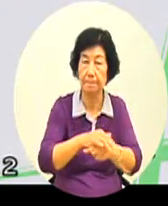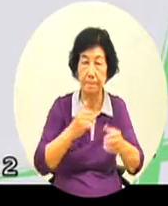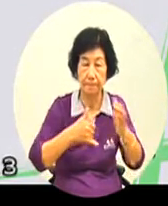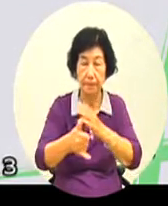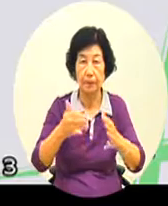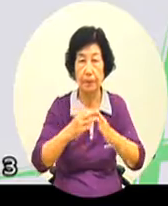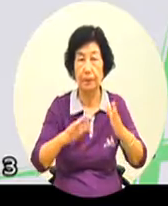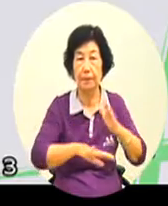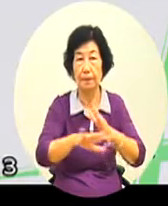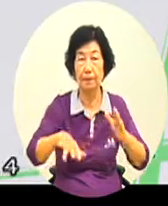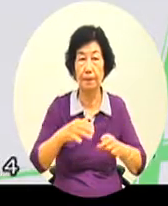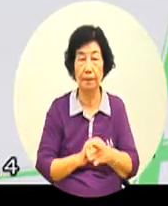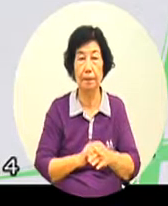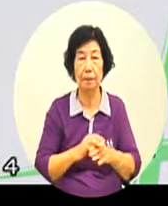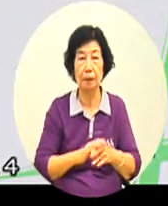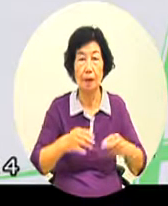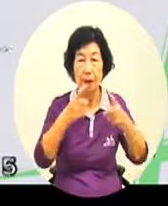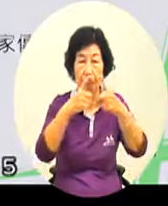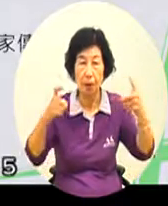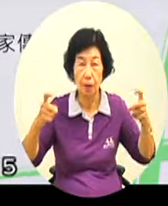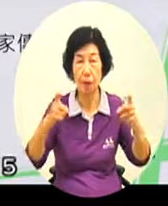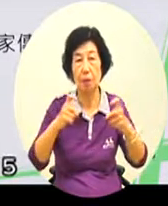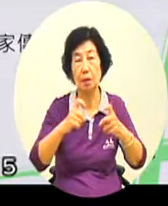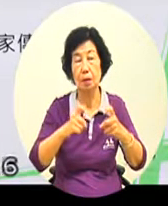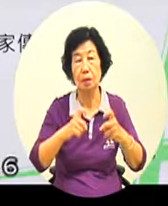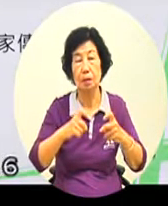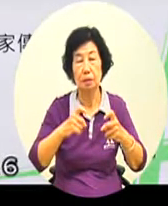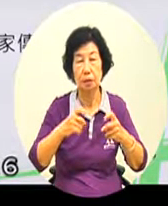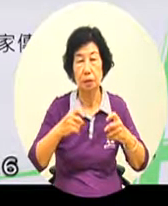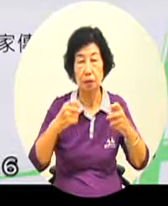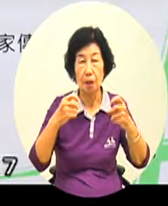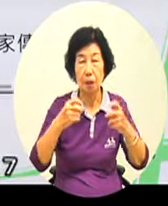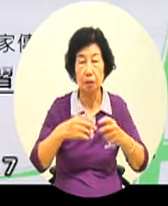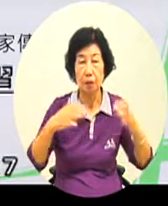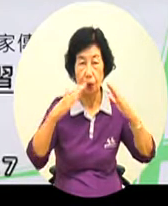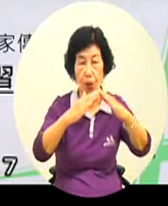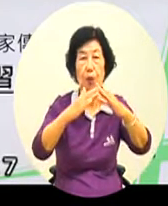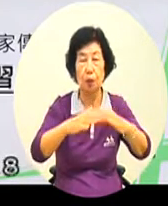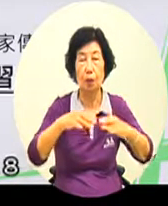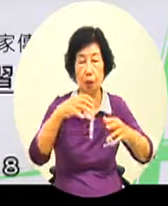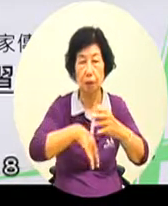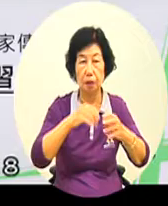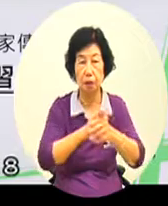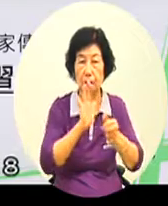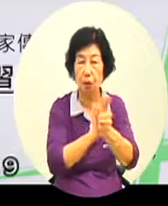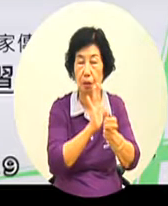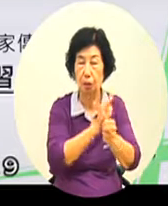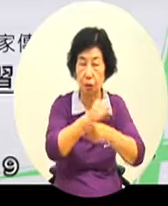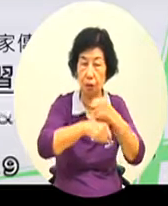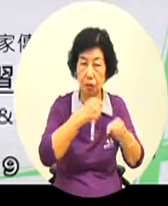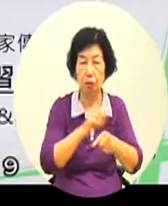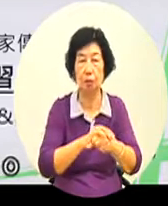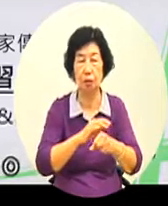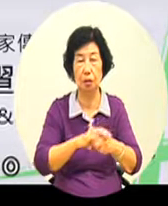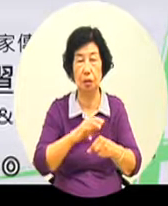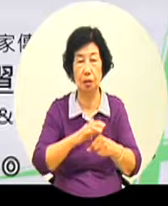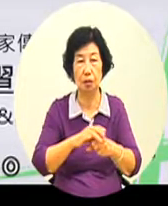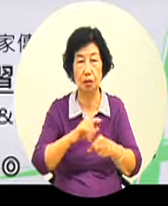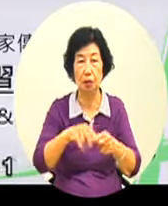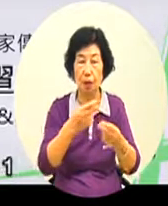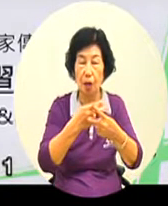在都会里头，同样的我们也提供了很多多元的客语学习的课程。另